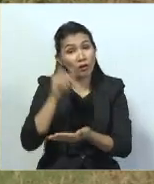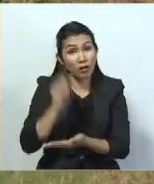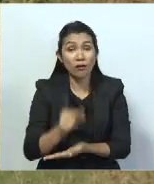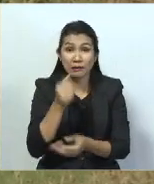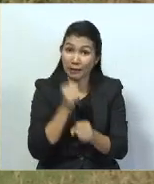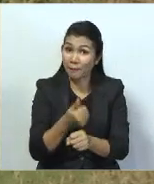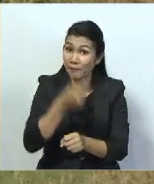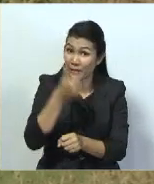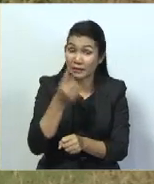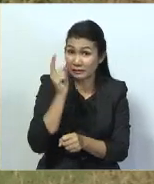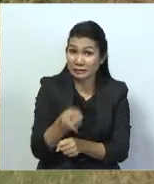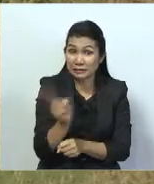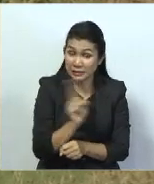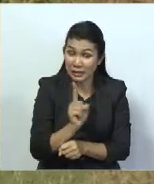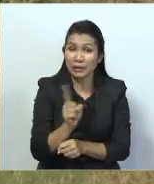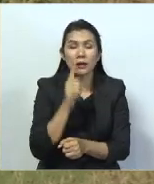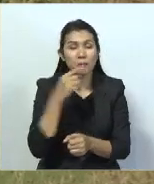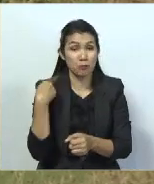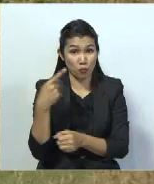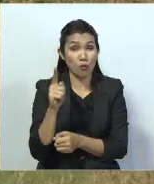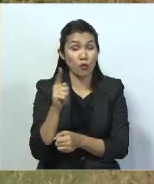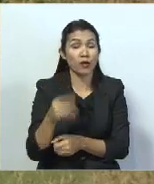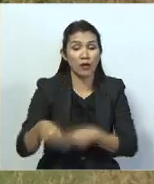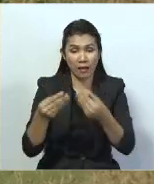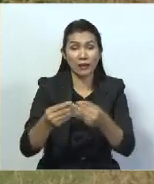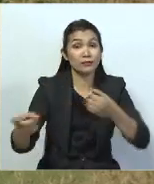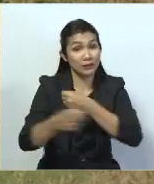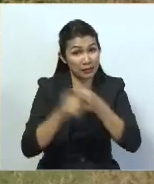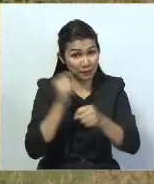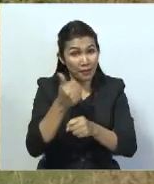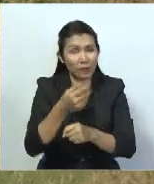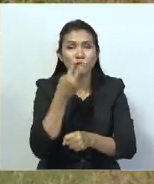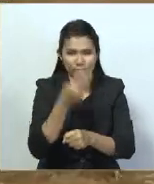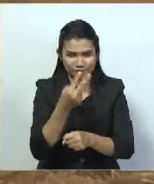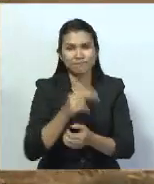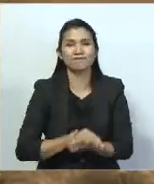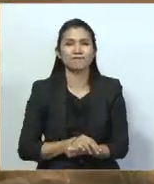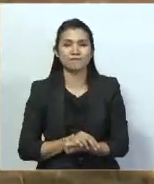ามารถทำได้จริงและมีประโยชน์ต่อเกษตรกรมากน้อยแค่ไหนไปดูกันค่ะ